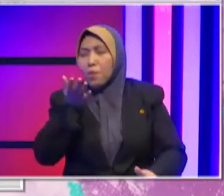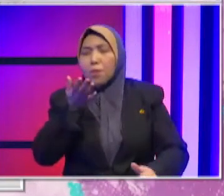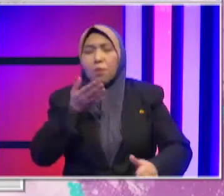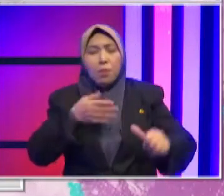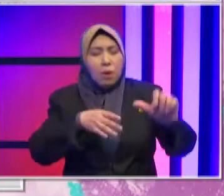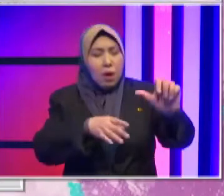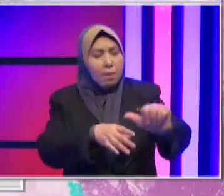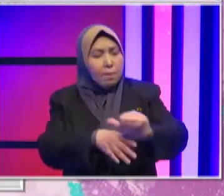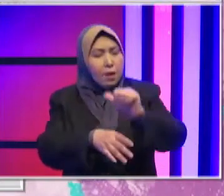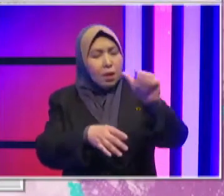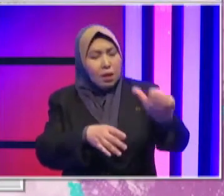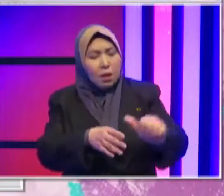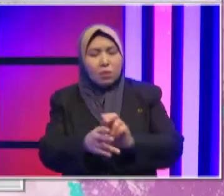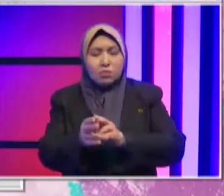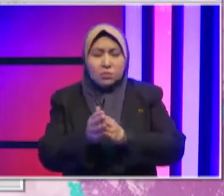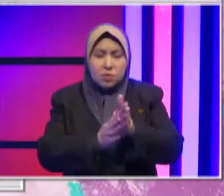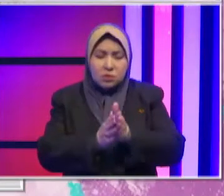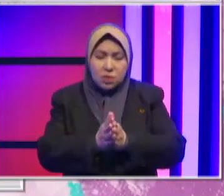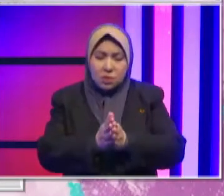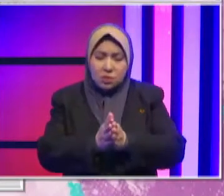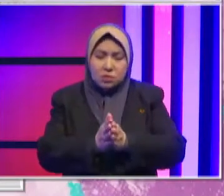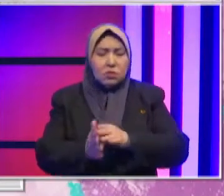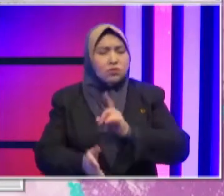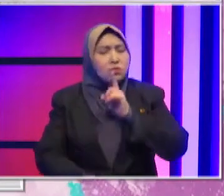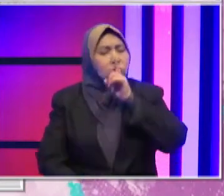كفران لسعيه